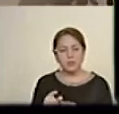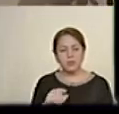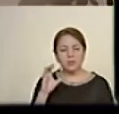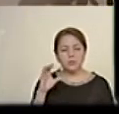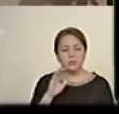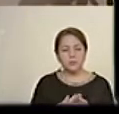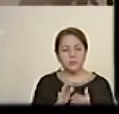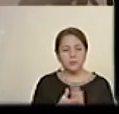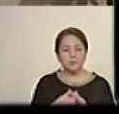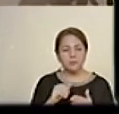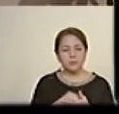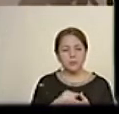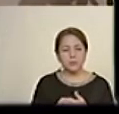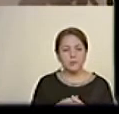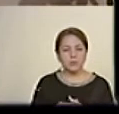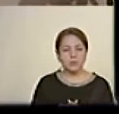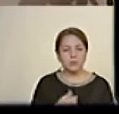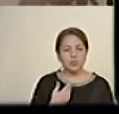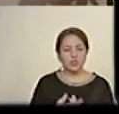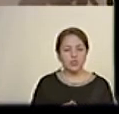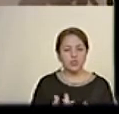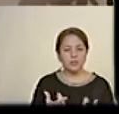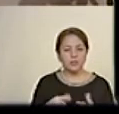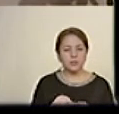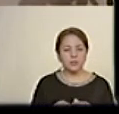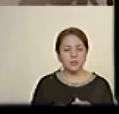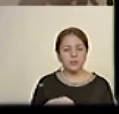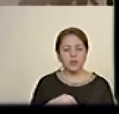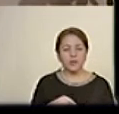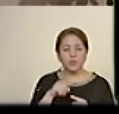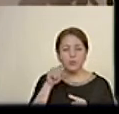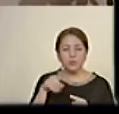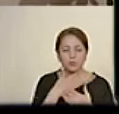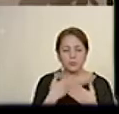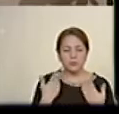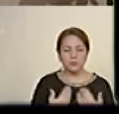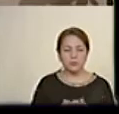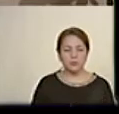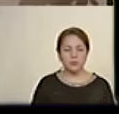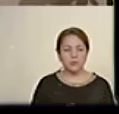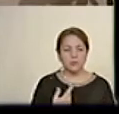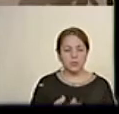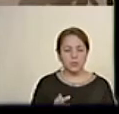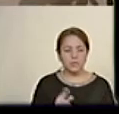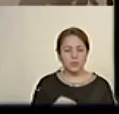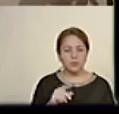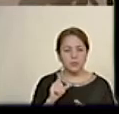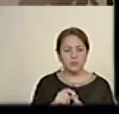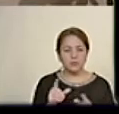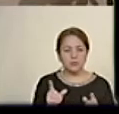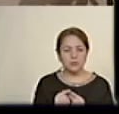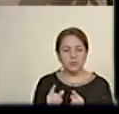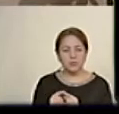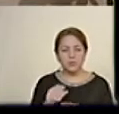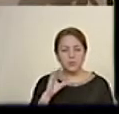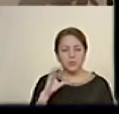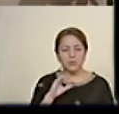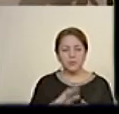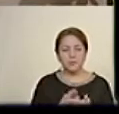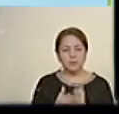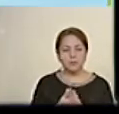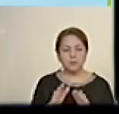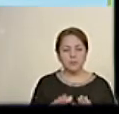причины. Лежать где? Невдалеке. Это у нас словосочетание с обстоятельством